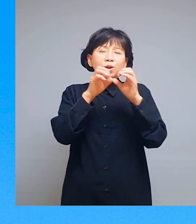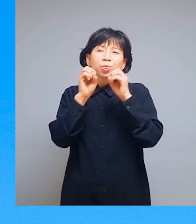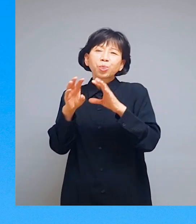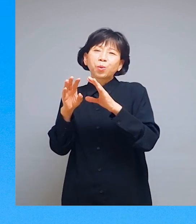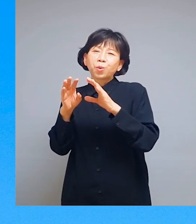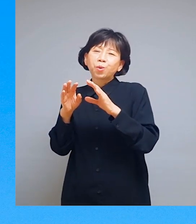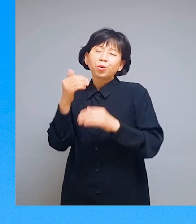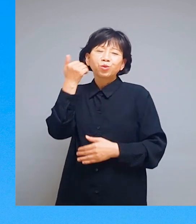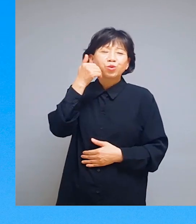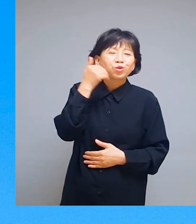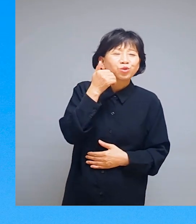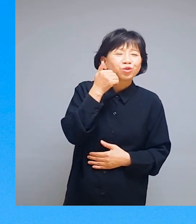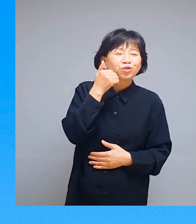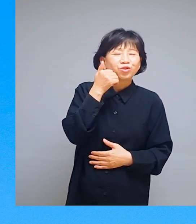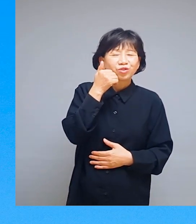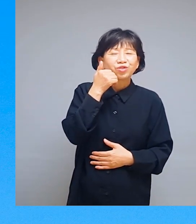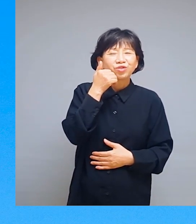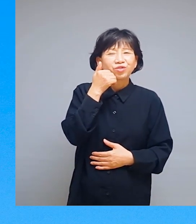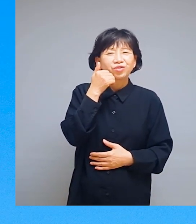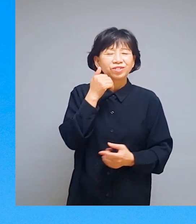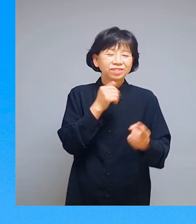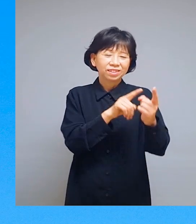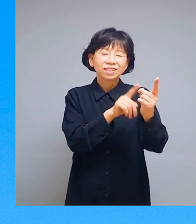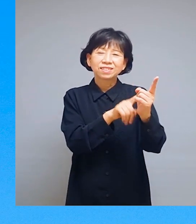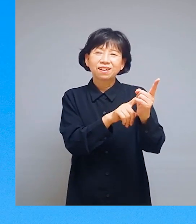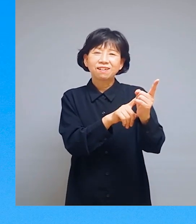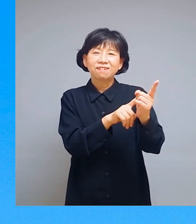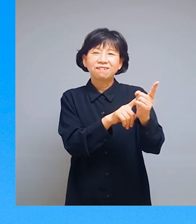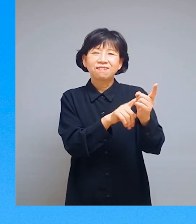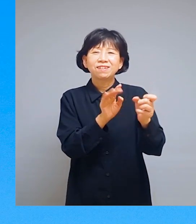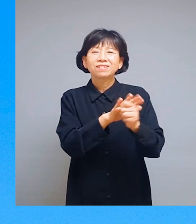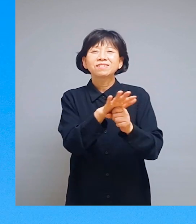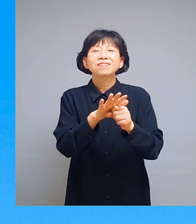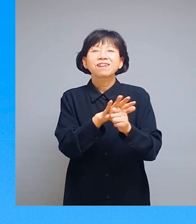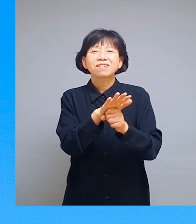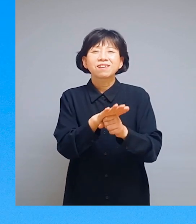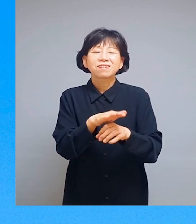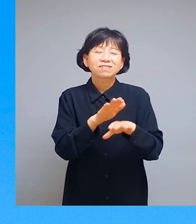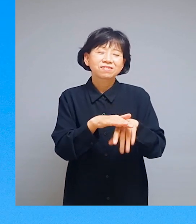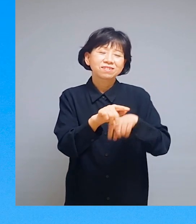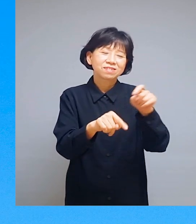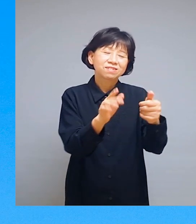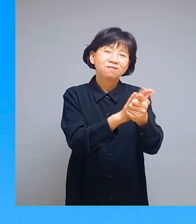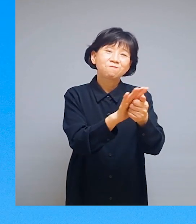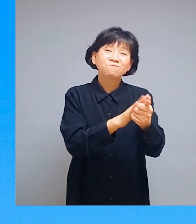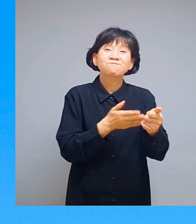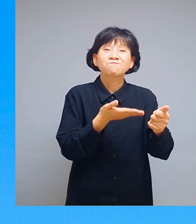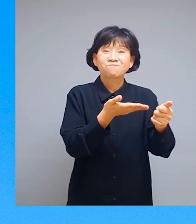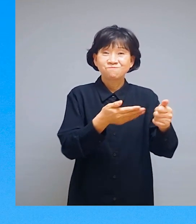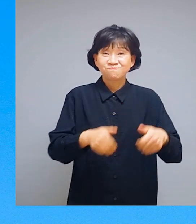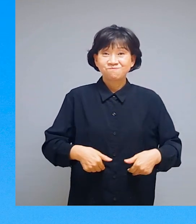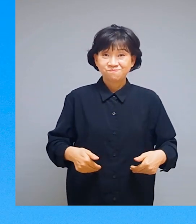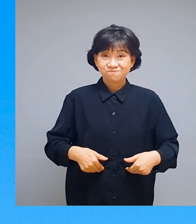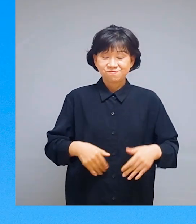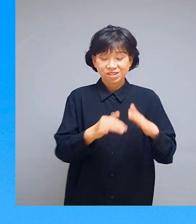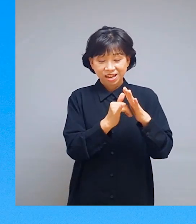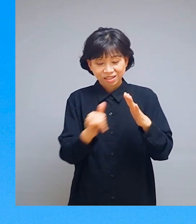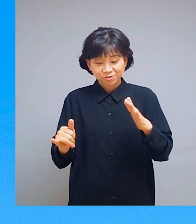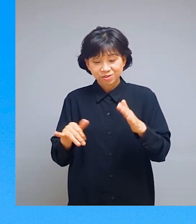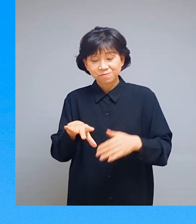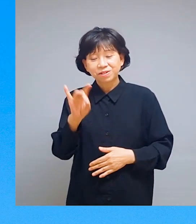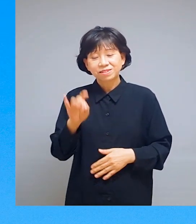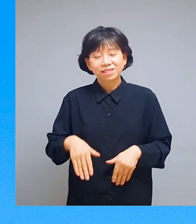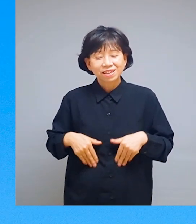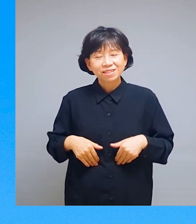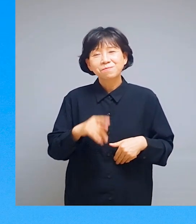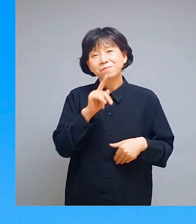위해 어떤 작은 사랑의 실천을 계획하고 준비하고 계십니까? 조금 더 풀어볼까요? 가족들에게